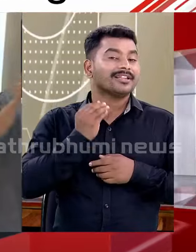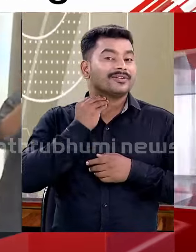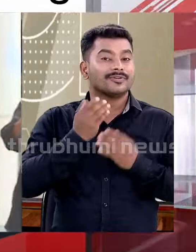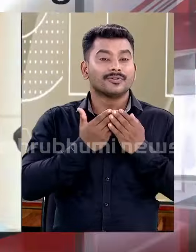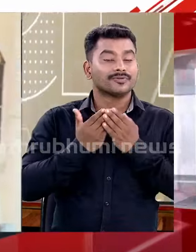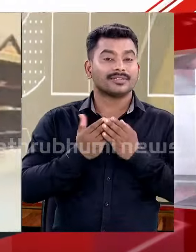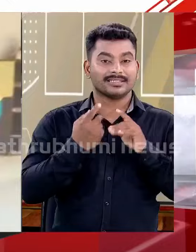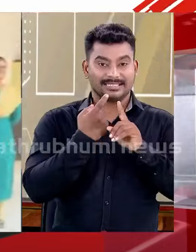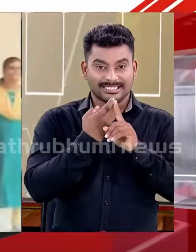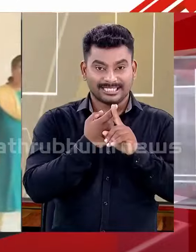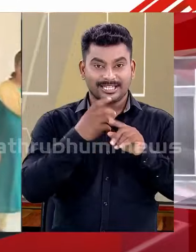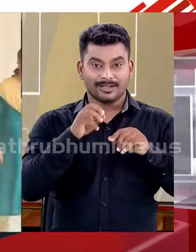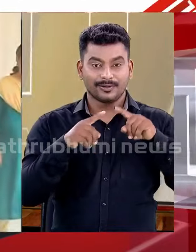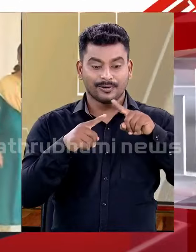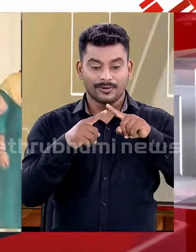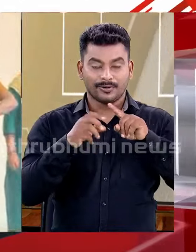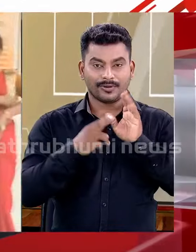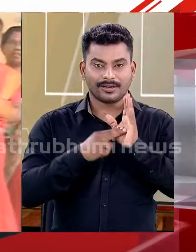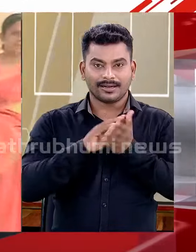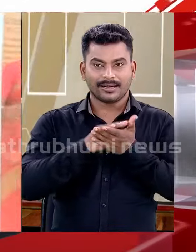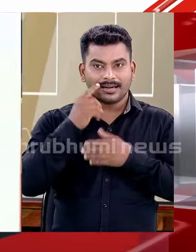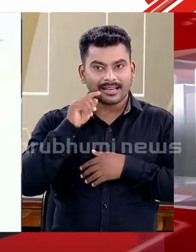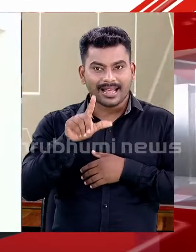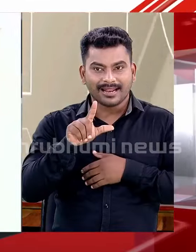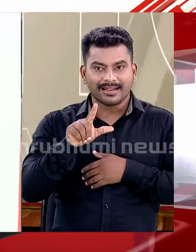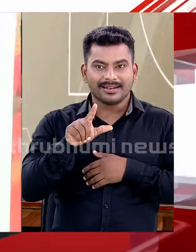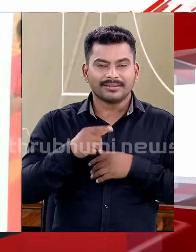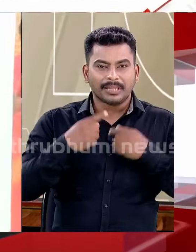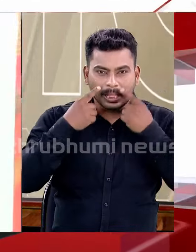വളരെ സന്തോഷകരമായ നിമിഷങ്ങളല്ലേ? ആ കരച്ചിലാണല്ലോ.